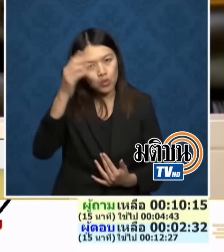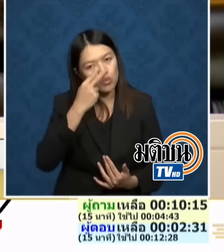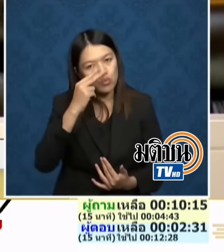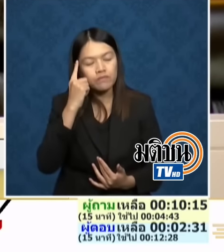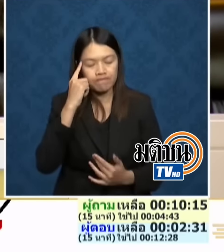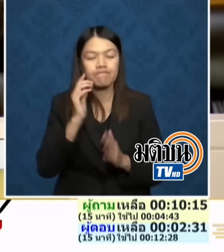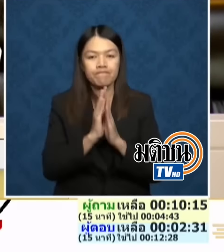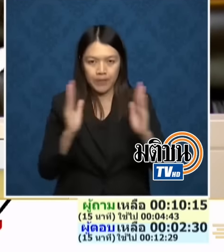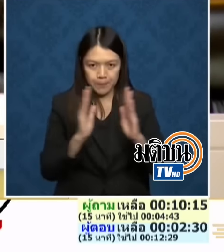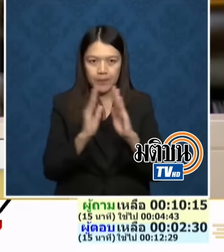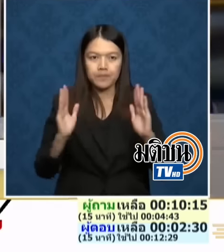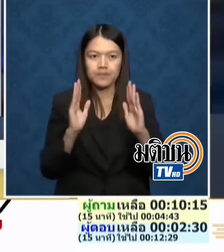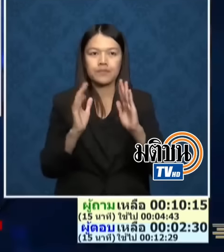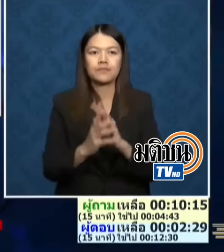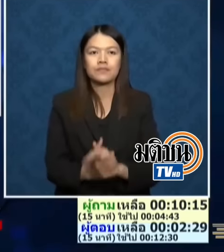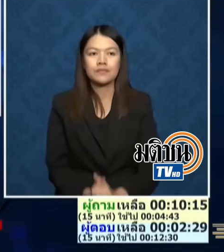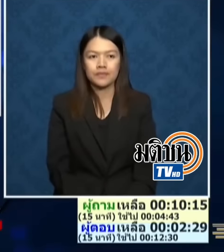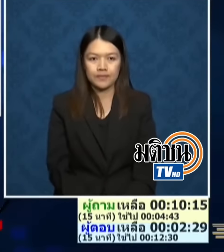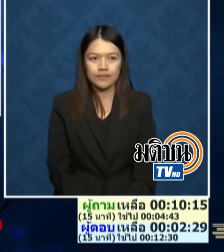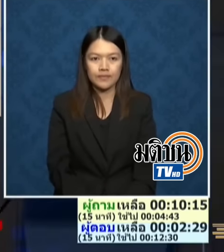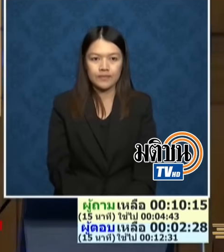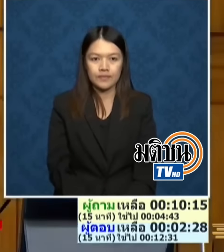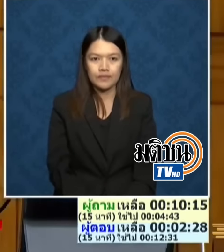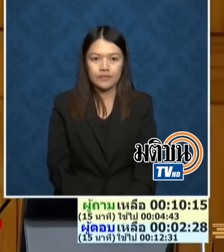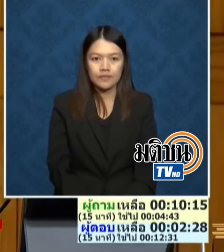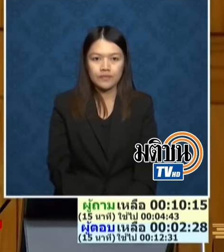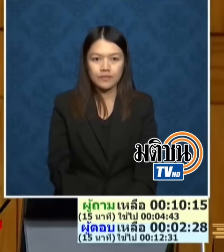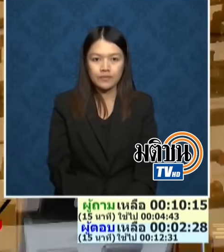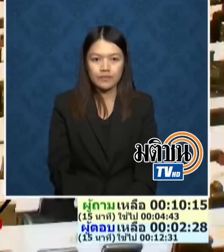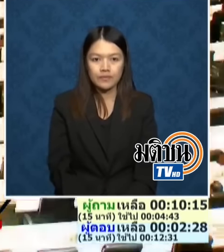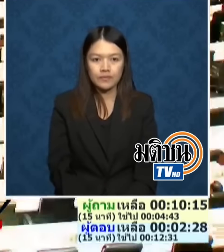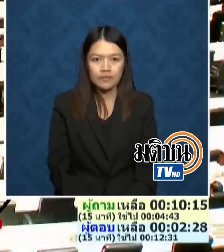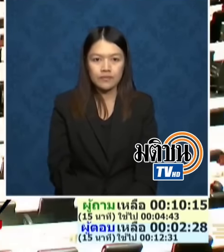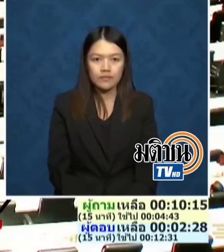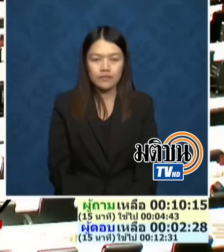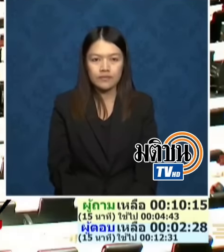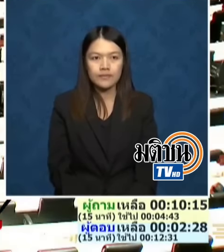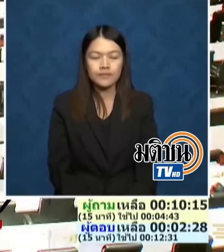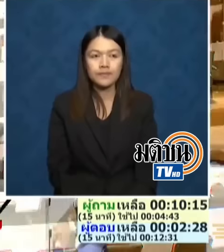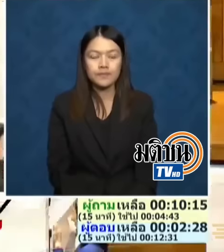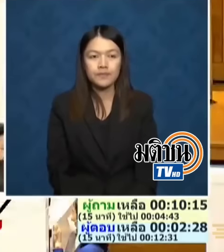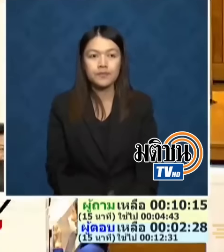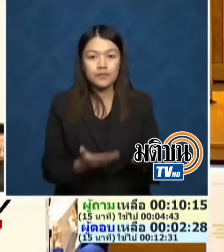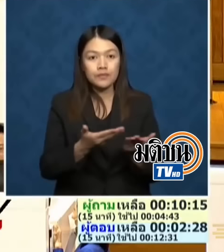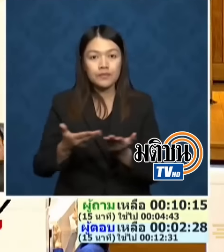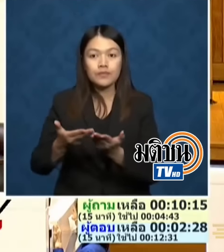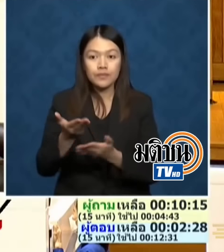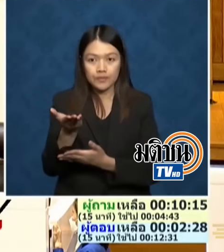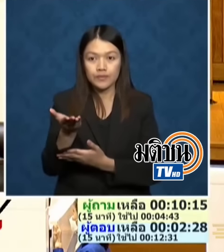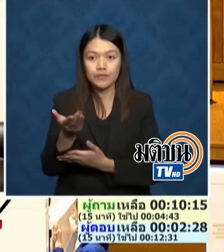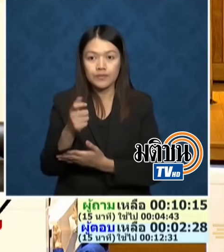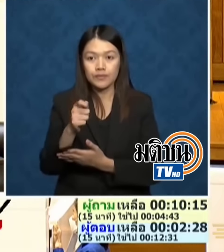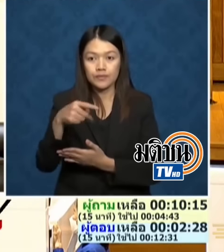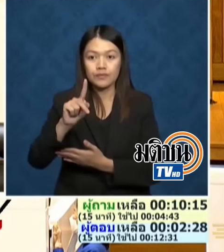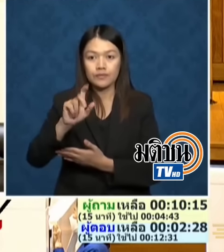ขอบคมาครทประธานครัขบคุณท่านนำตี ว่ากัก็เศรษษาก่อนครัเชิญคุพิชาติ สี่